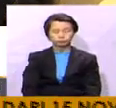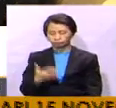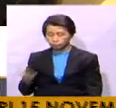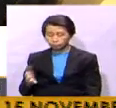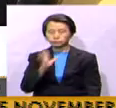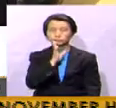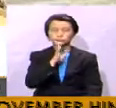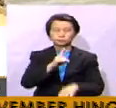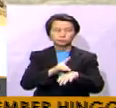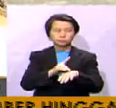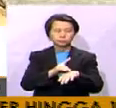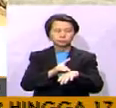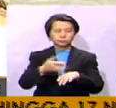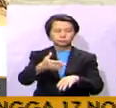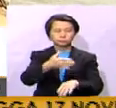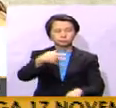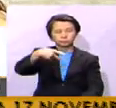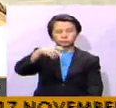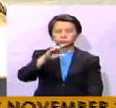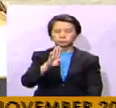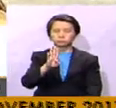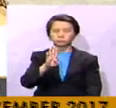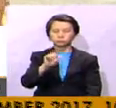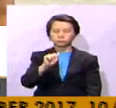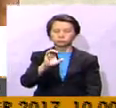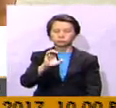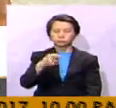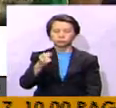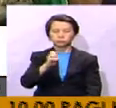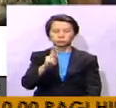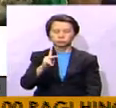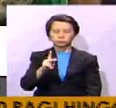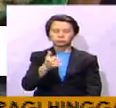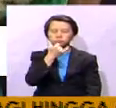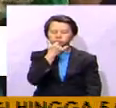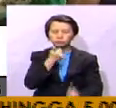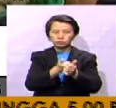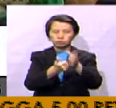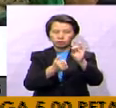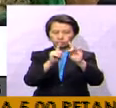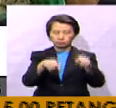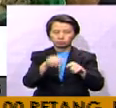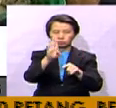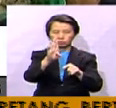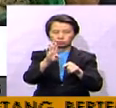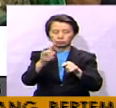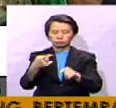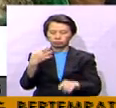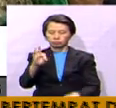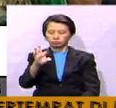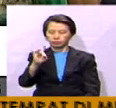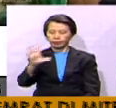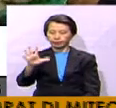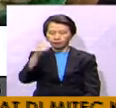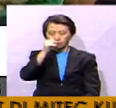Beliau menyatakannya di Pangkalan Perikanan Tawang, Bacok. Kesalahan dilakukan mengikut Seksyen 8(B) Akta Perikanan 1985